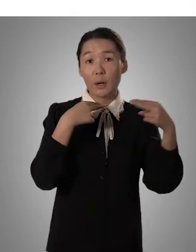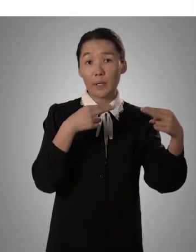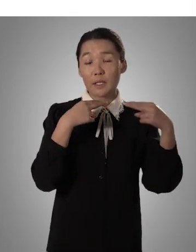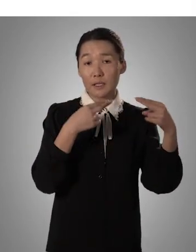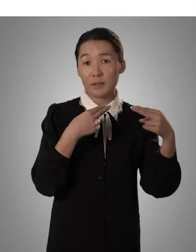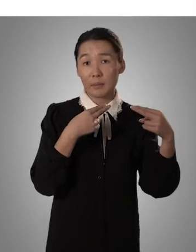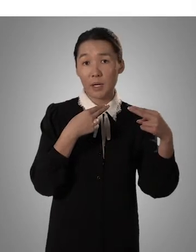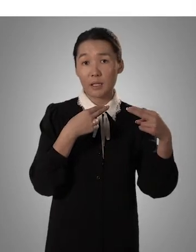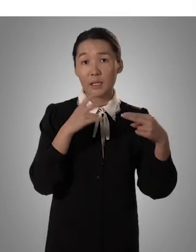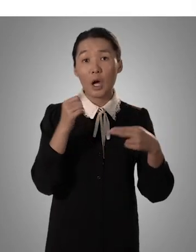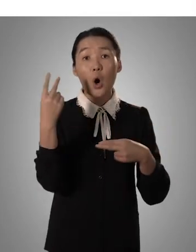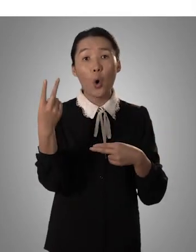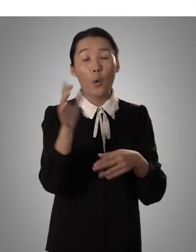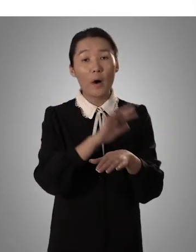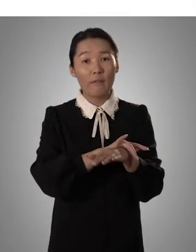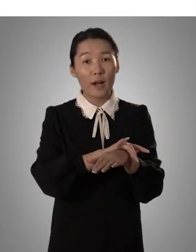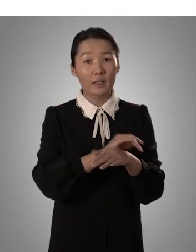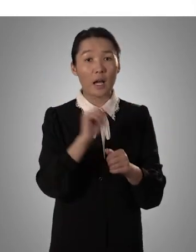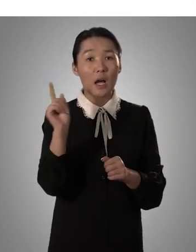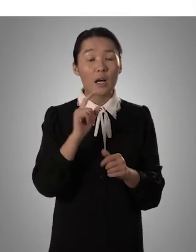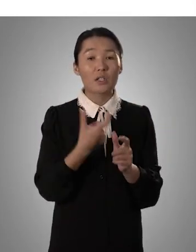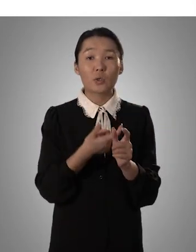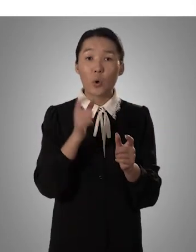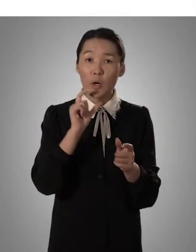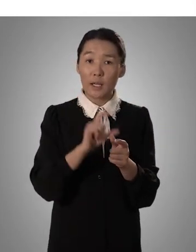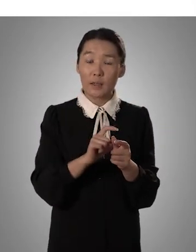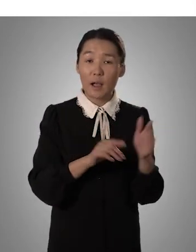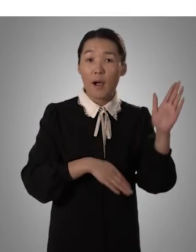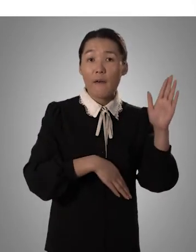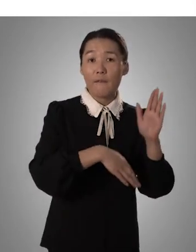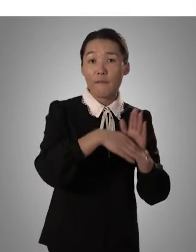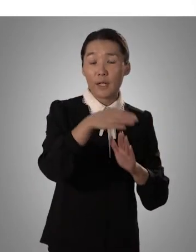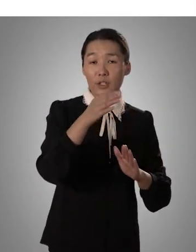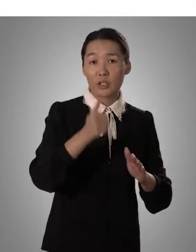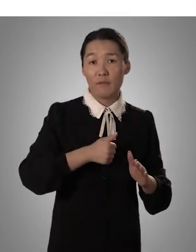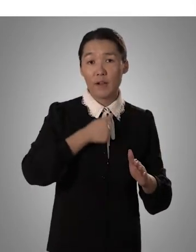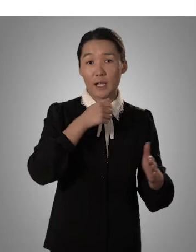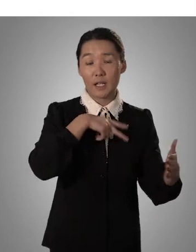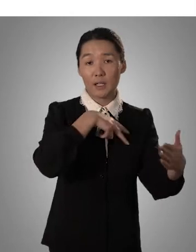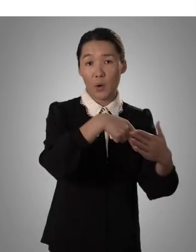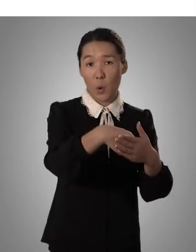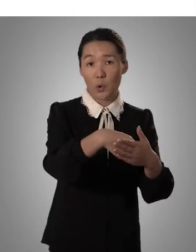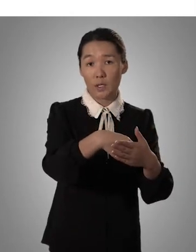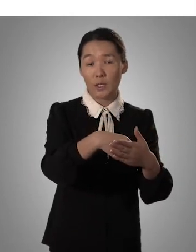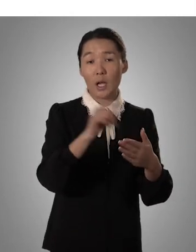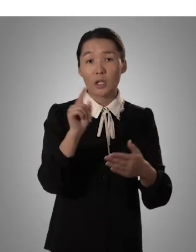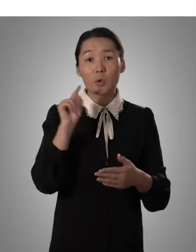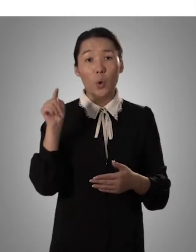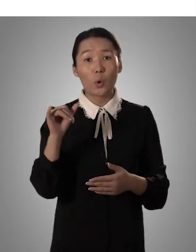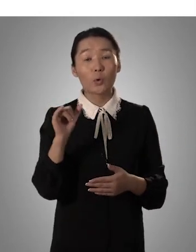на оба факта что это высший военный орден и что он